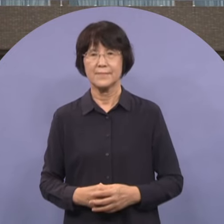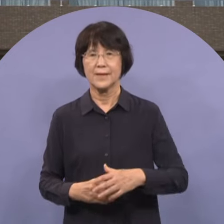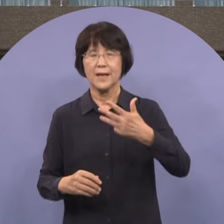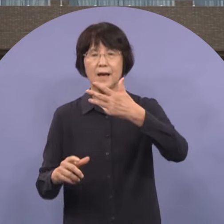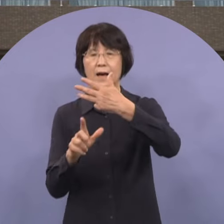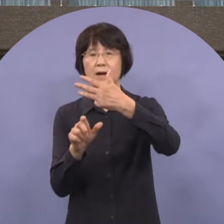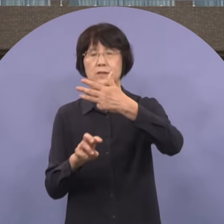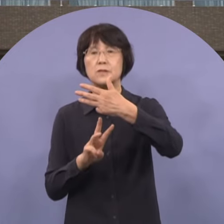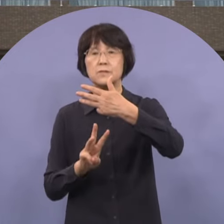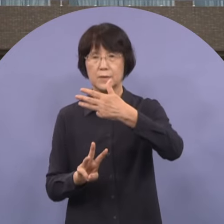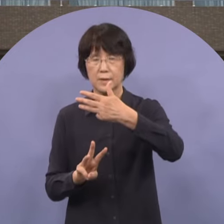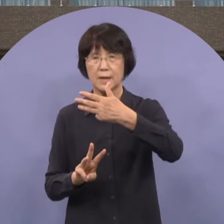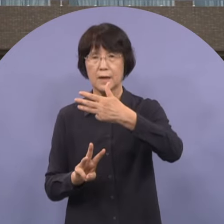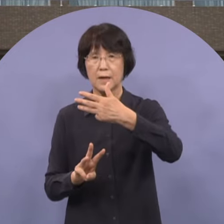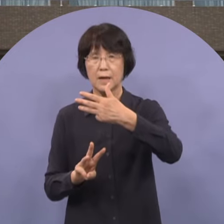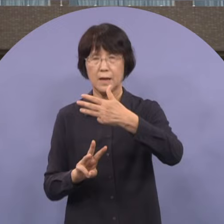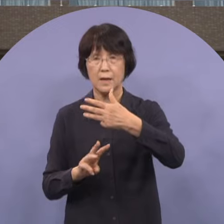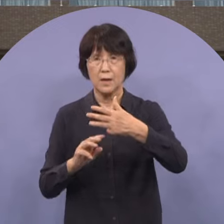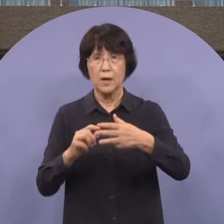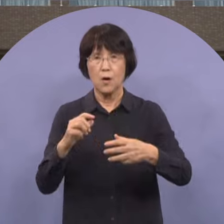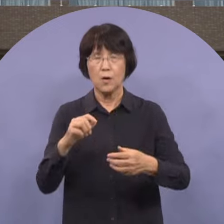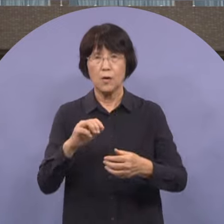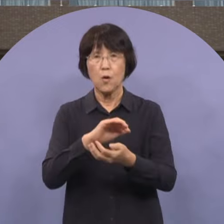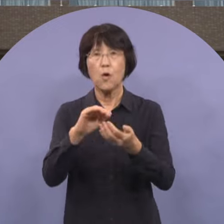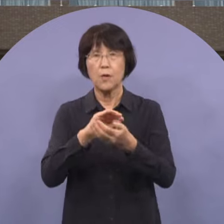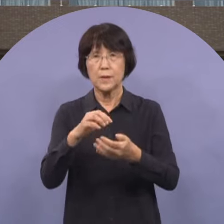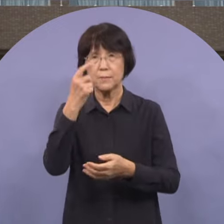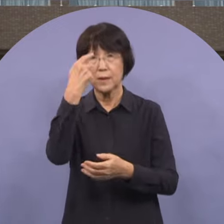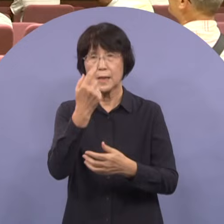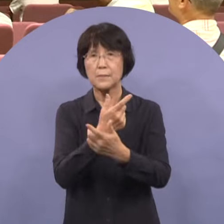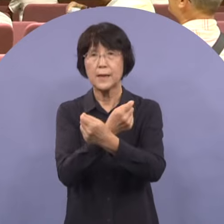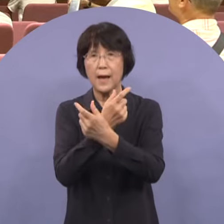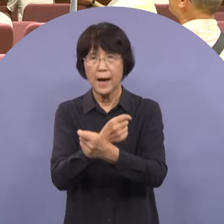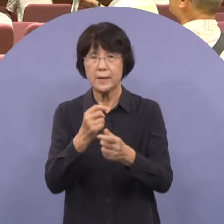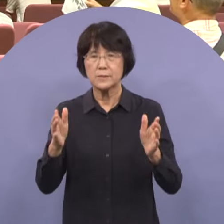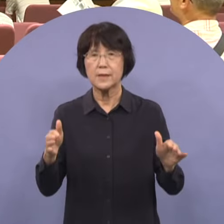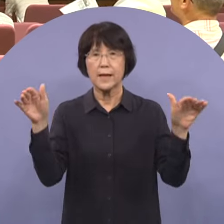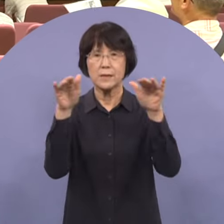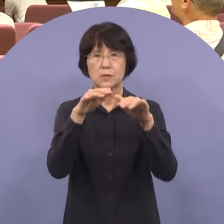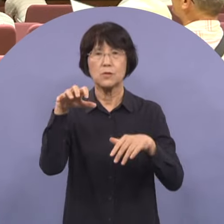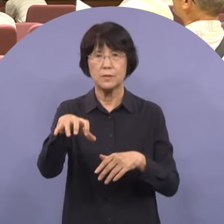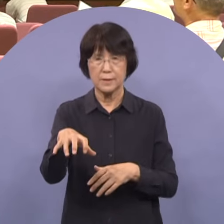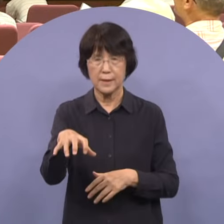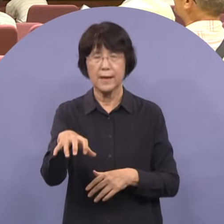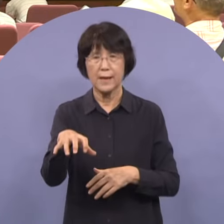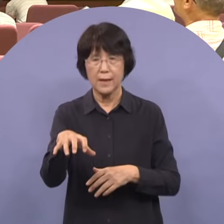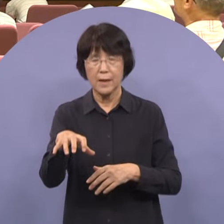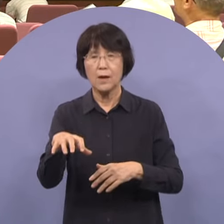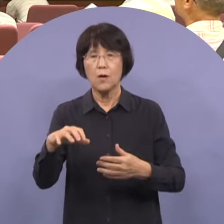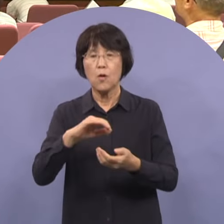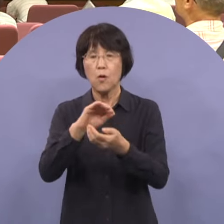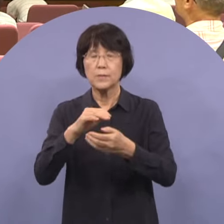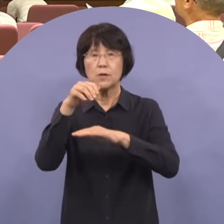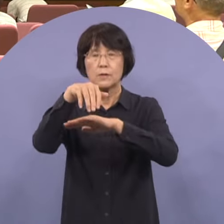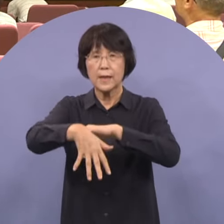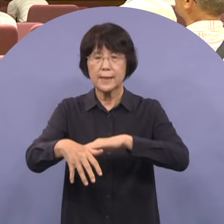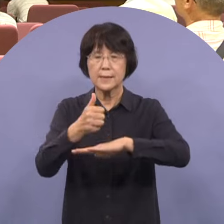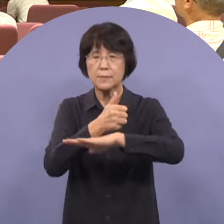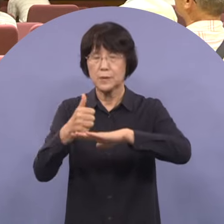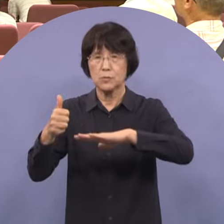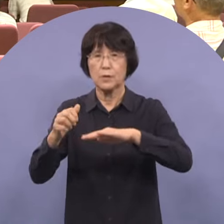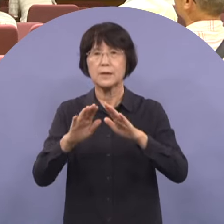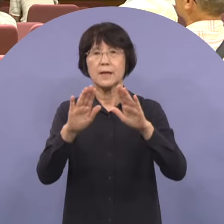8月3日、近江学び合いステーションを会場に近江の滝サミットが行われました。 この近江の